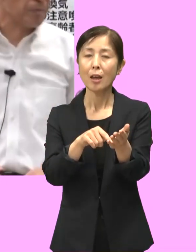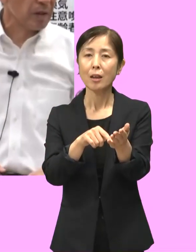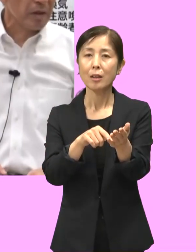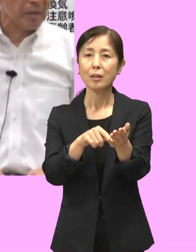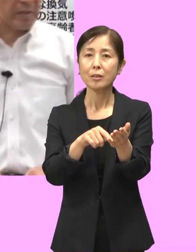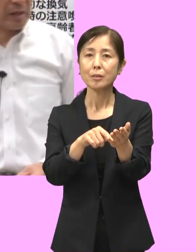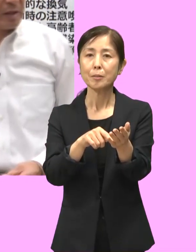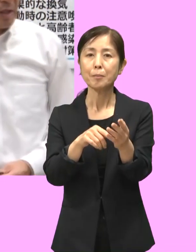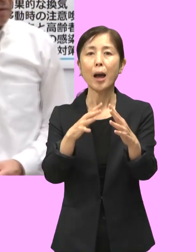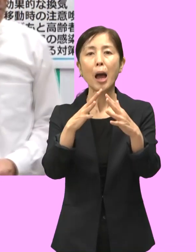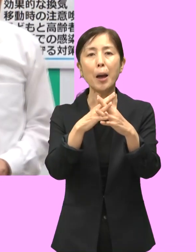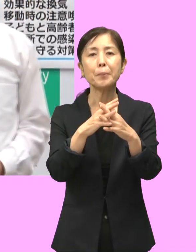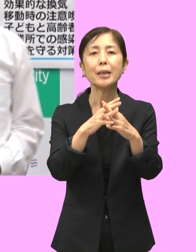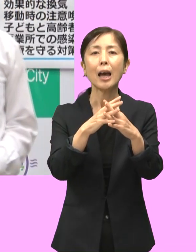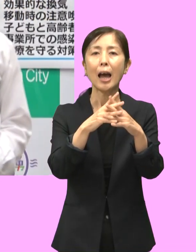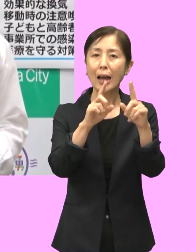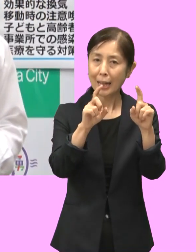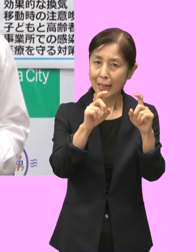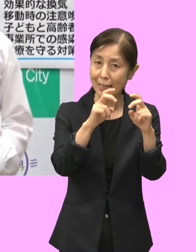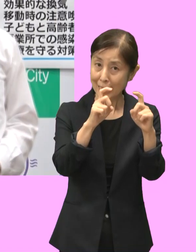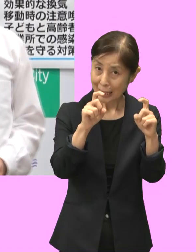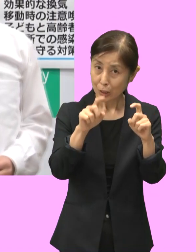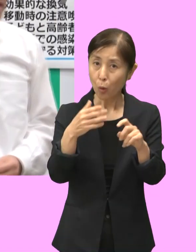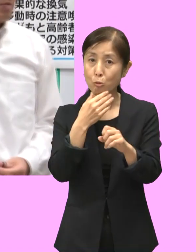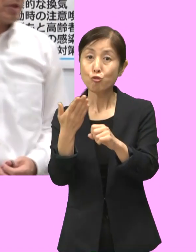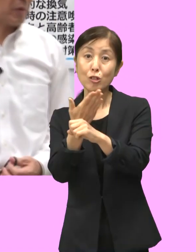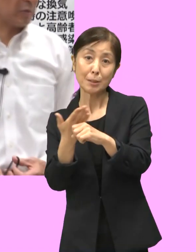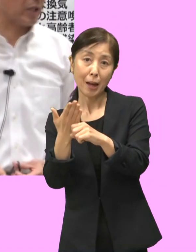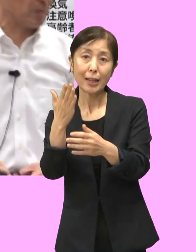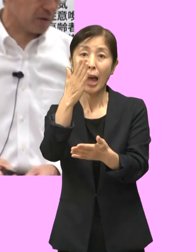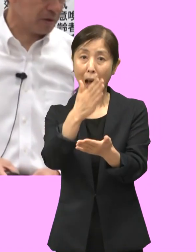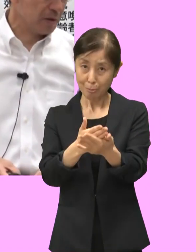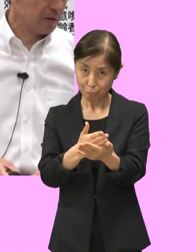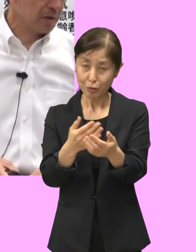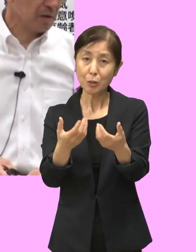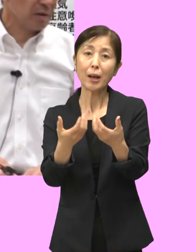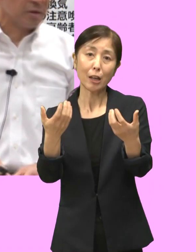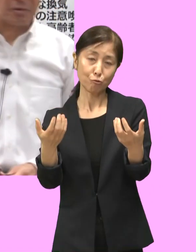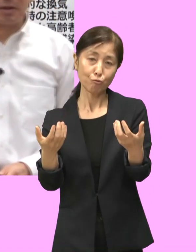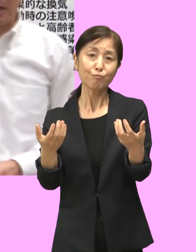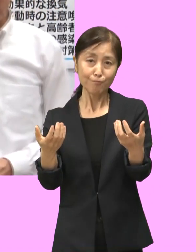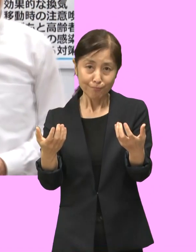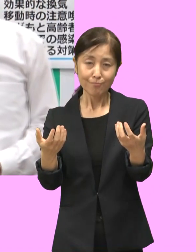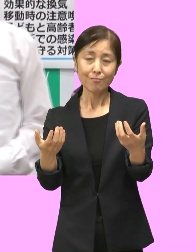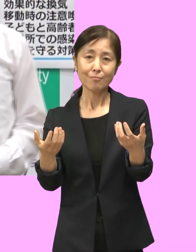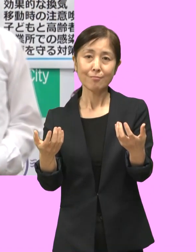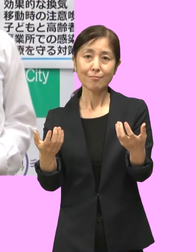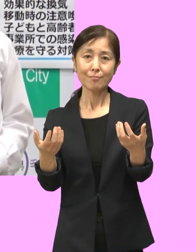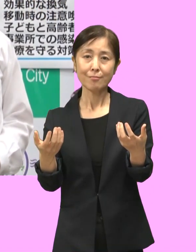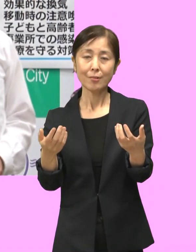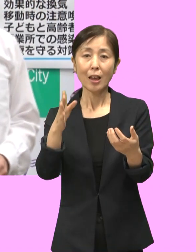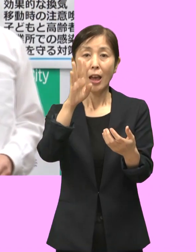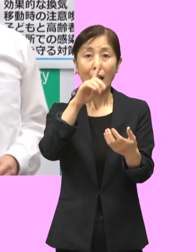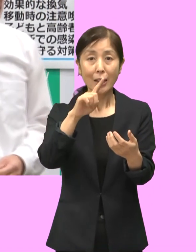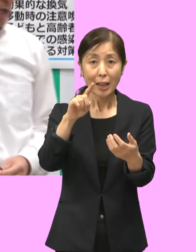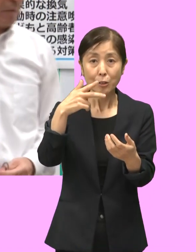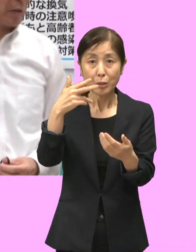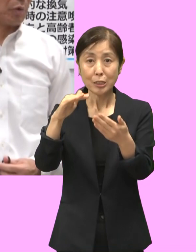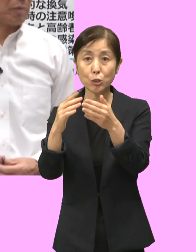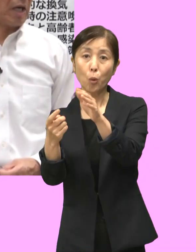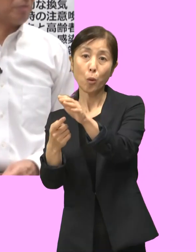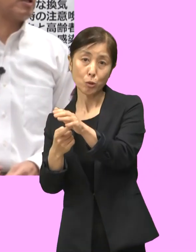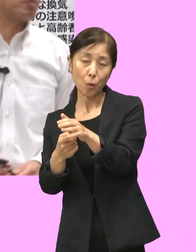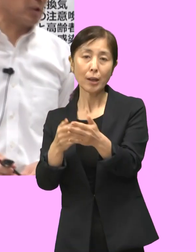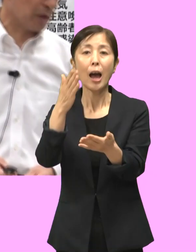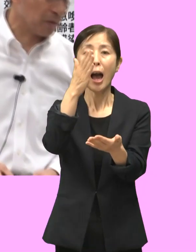して宮城県と福島県で半分半分にまず分けます。そして、県と市町村がま